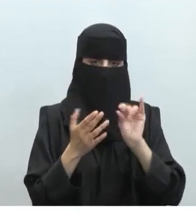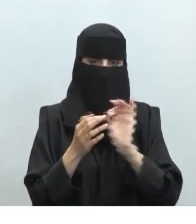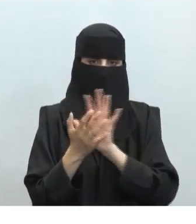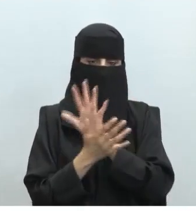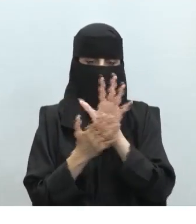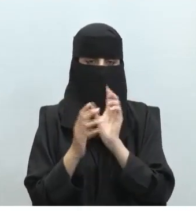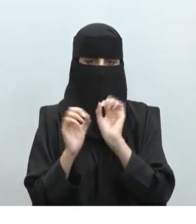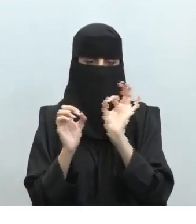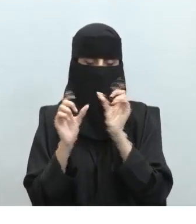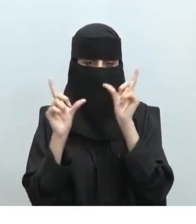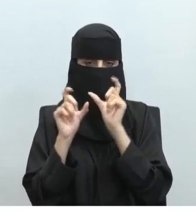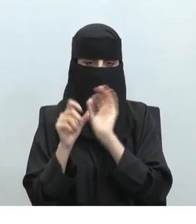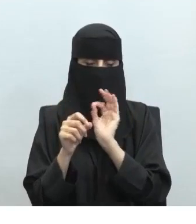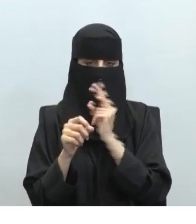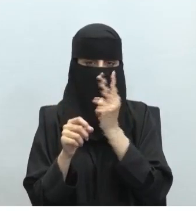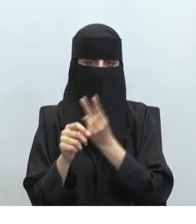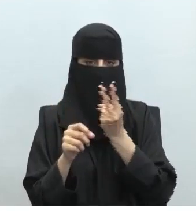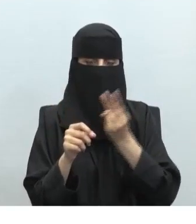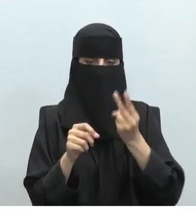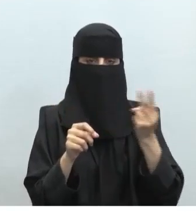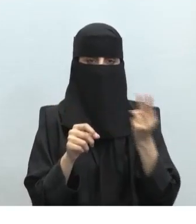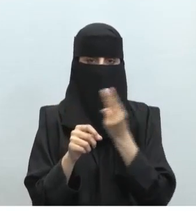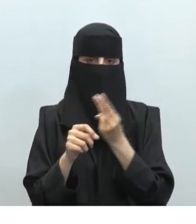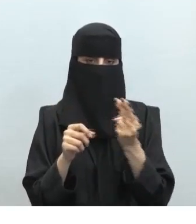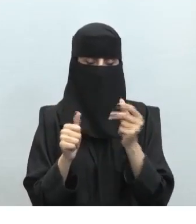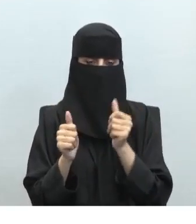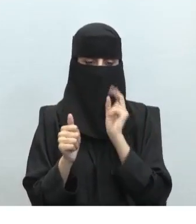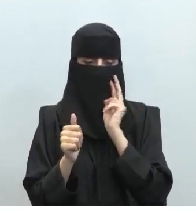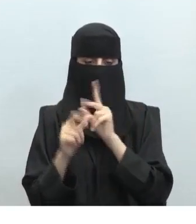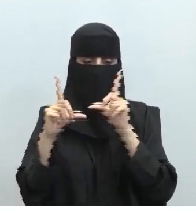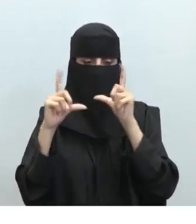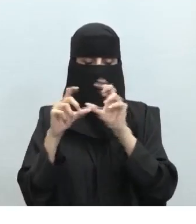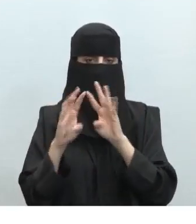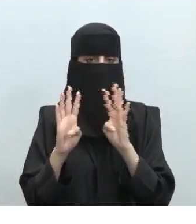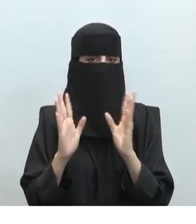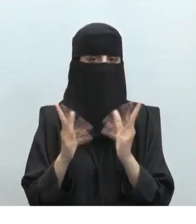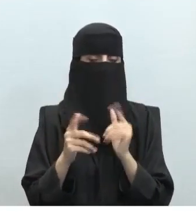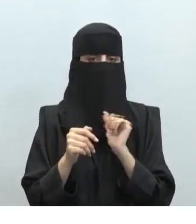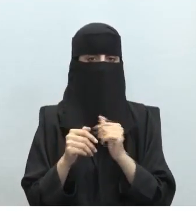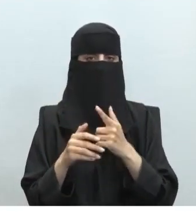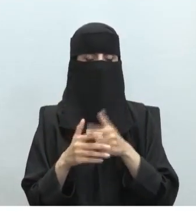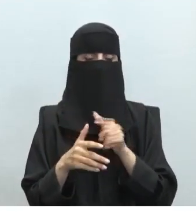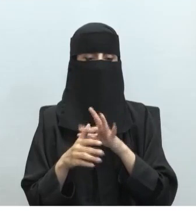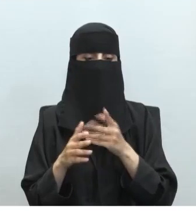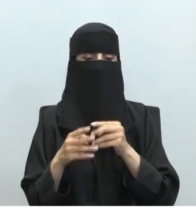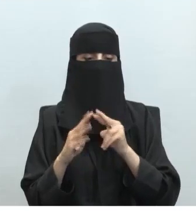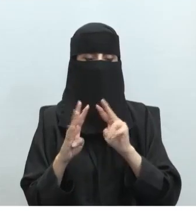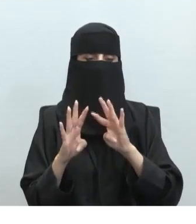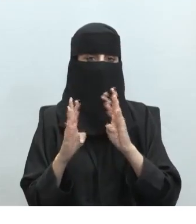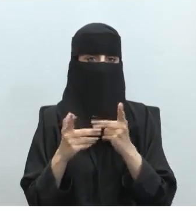اتفقنا سويا انه هذه هذا المخطط الكروموسومي يتم التقاط هذه الصور متى في مرحله الطور